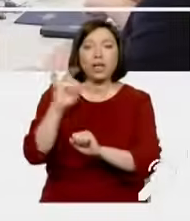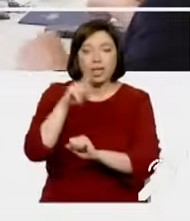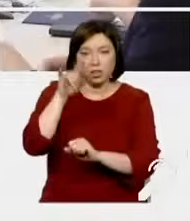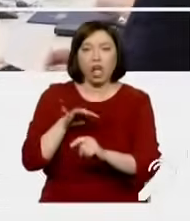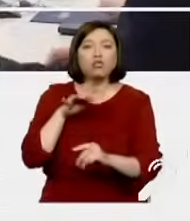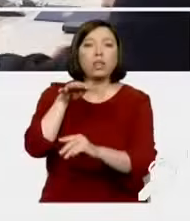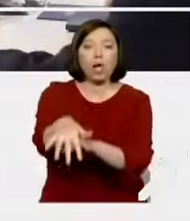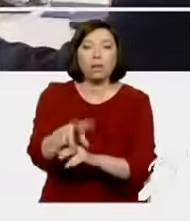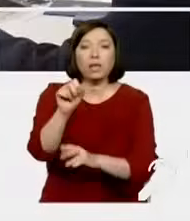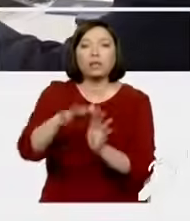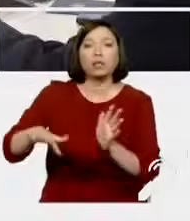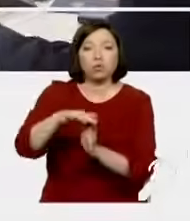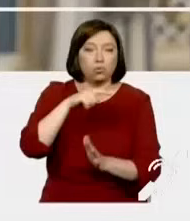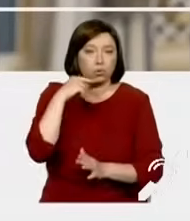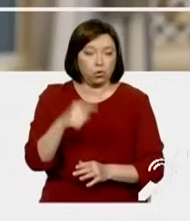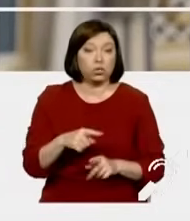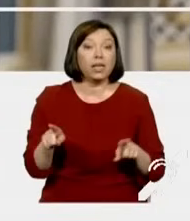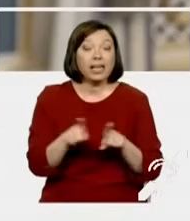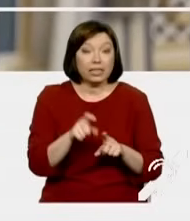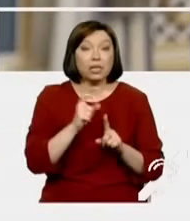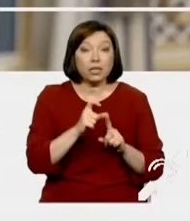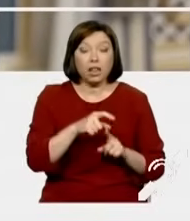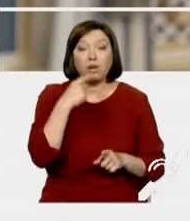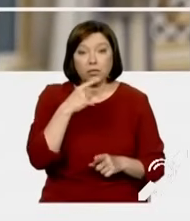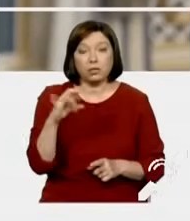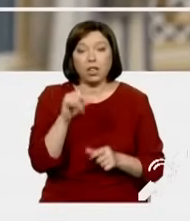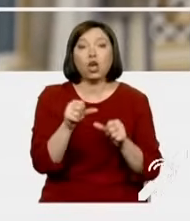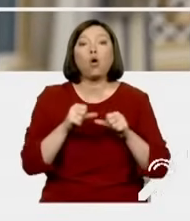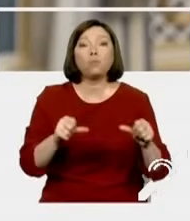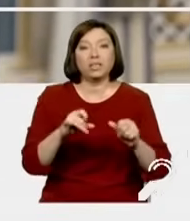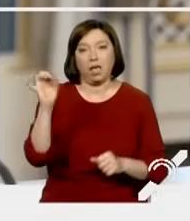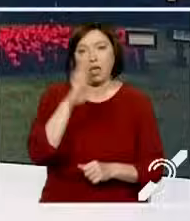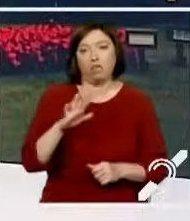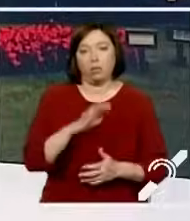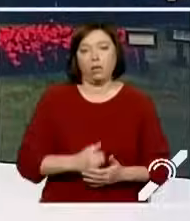ținte militare aflate pe teritoriul Rusiei. O declarație asemănătoare a făcut și Comisia Europeană.